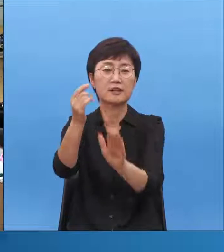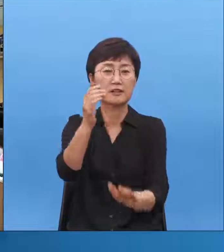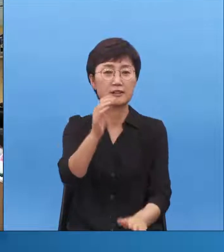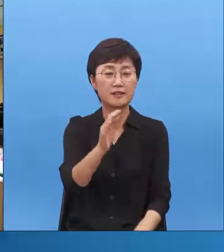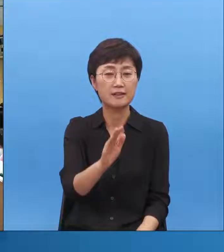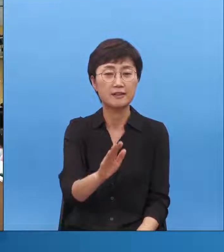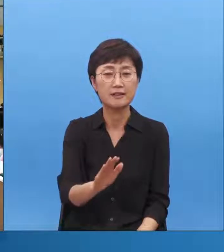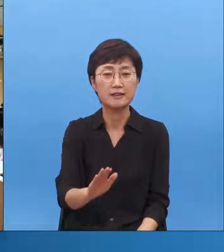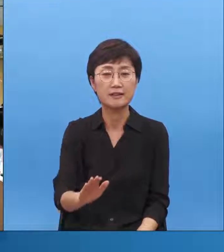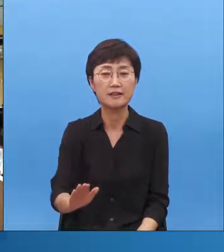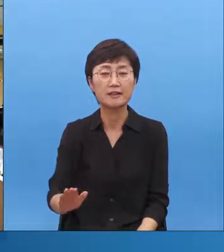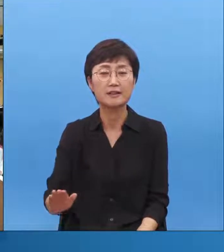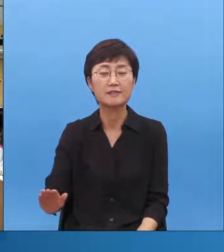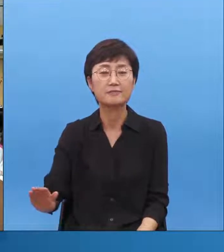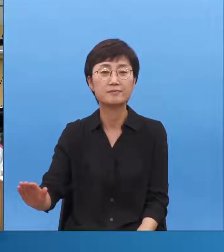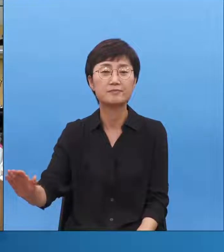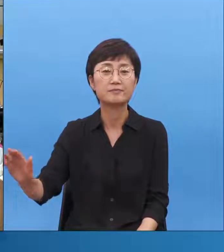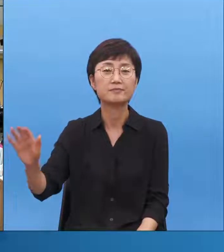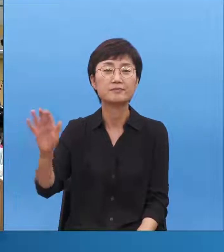드러내도다